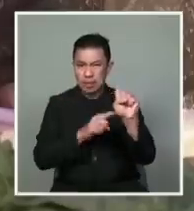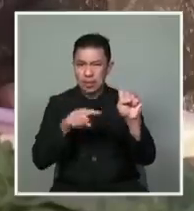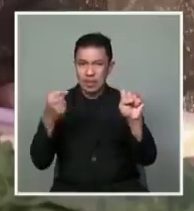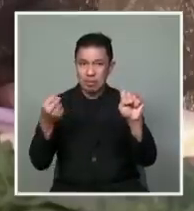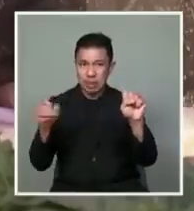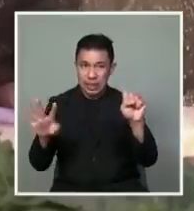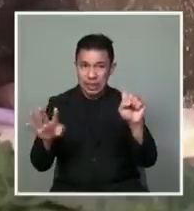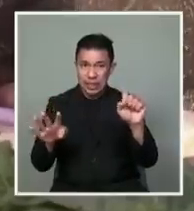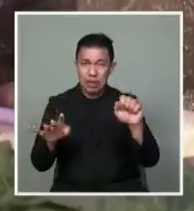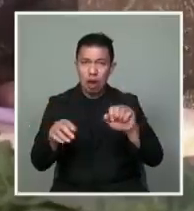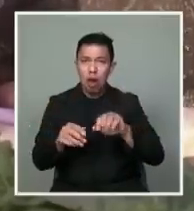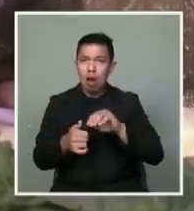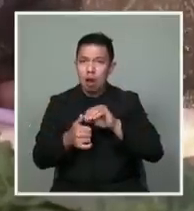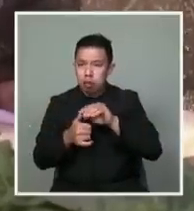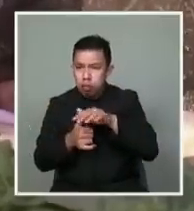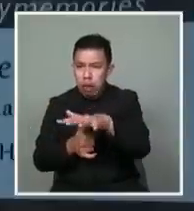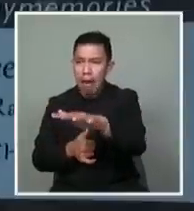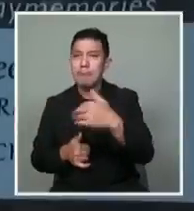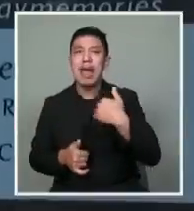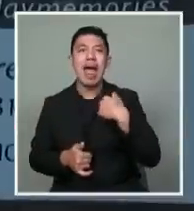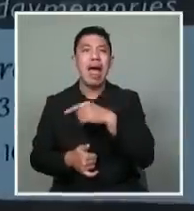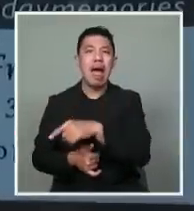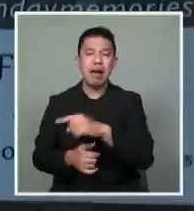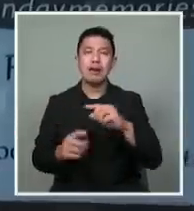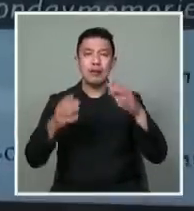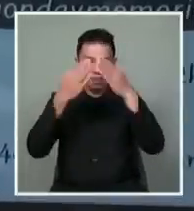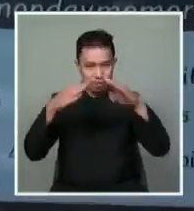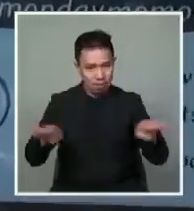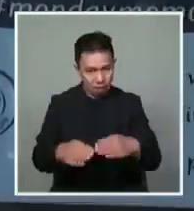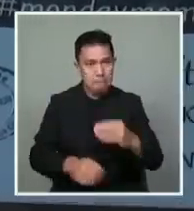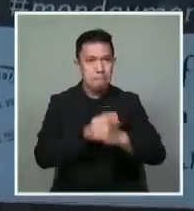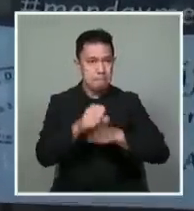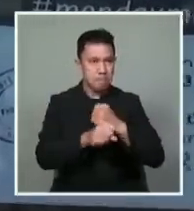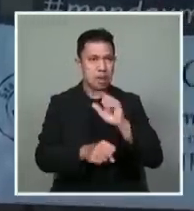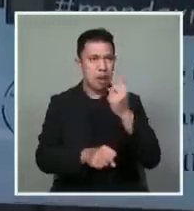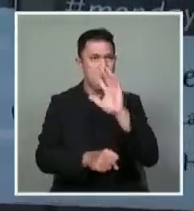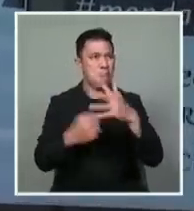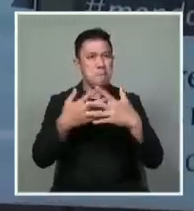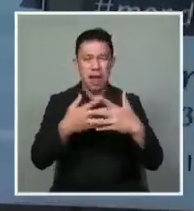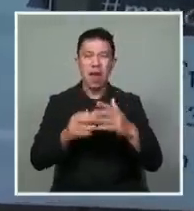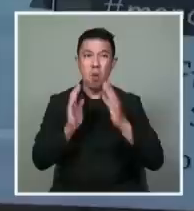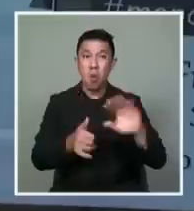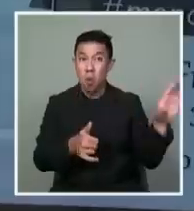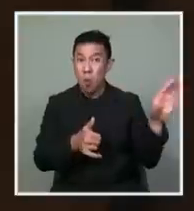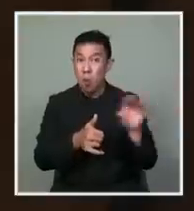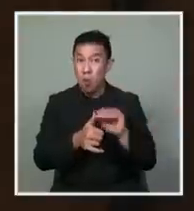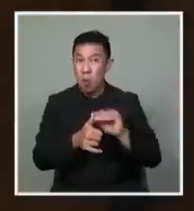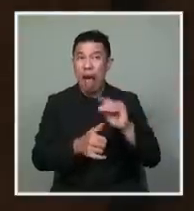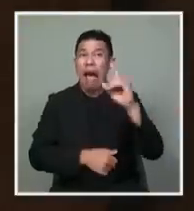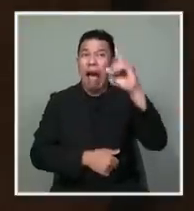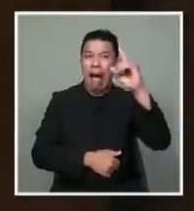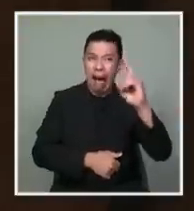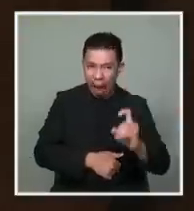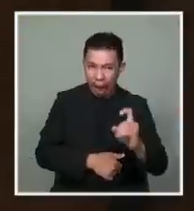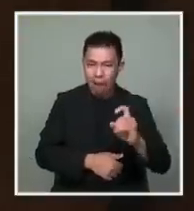ก็เชื้อก็แพร่กระจายไปอีกนะคะเท่ากับว่าช่วงคริสต์มาสและปีใหม่ที่สหรัฐน่าจะมียอดผู้ติดเชื้อเสียชีวิต